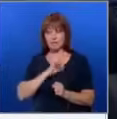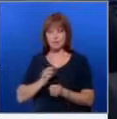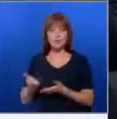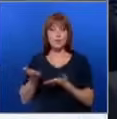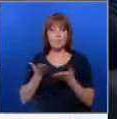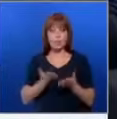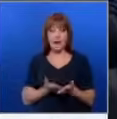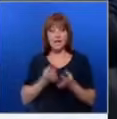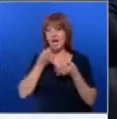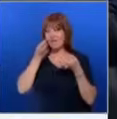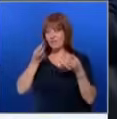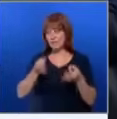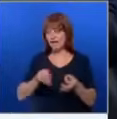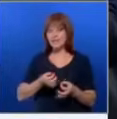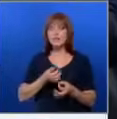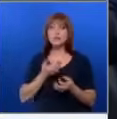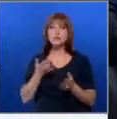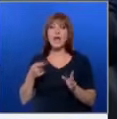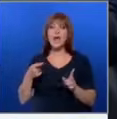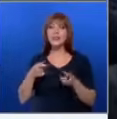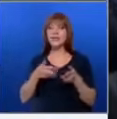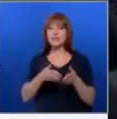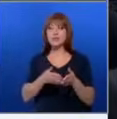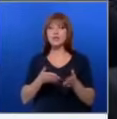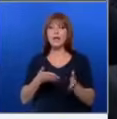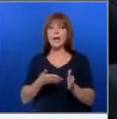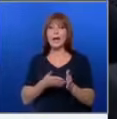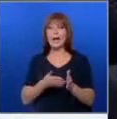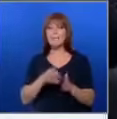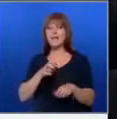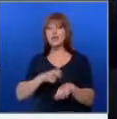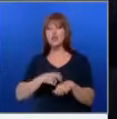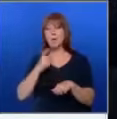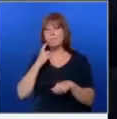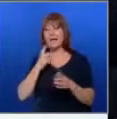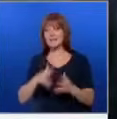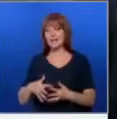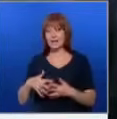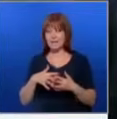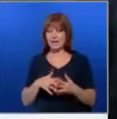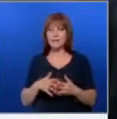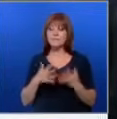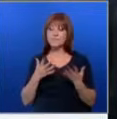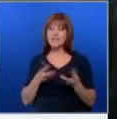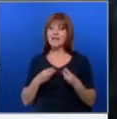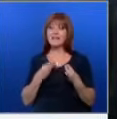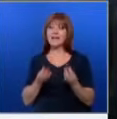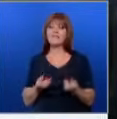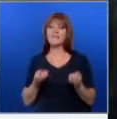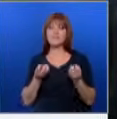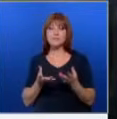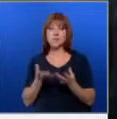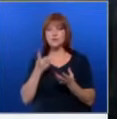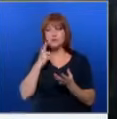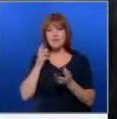Вместо това, вниманието на лидерите ще бъде насочено към американския президент Джо Байден. Форумът във Вашингтон му дава възможност да